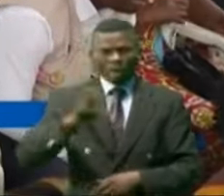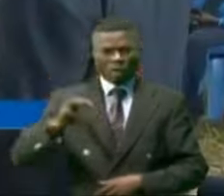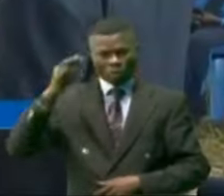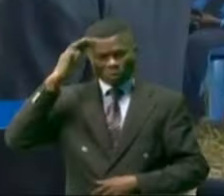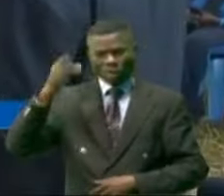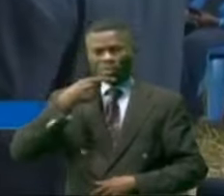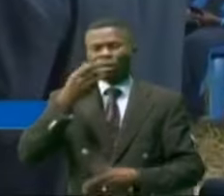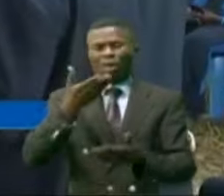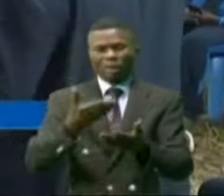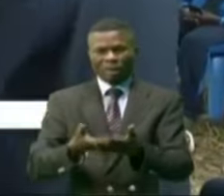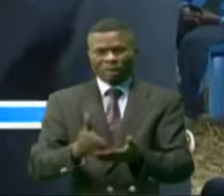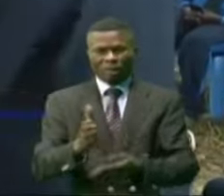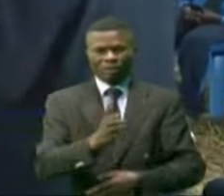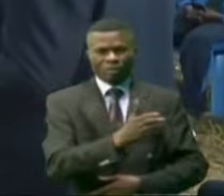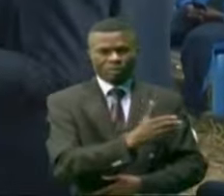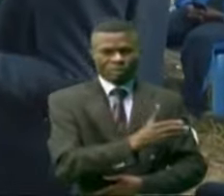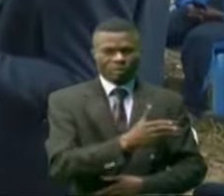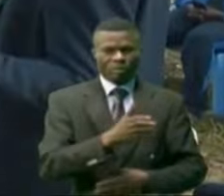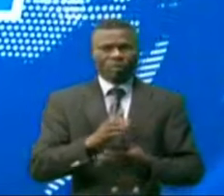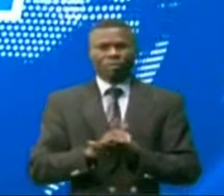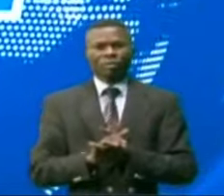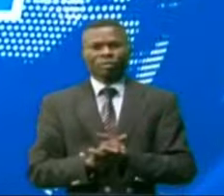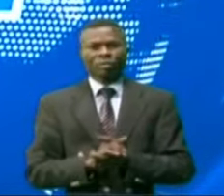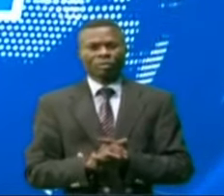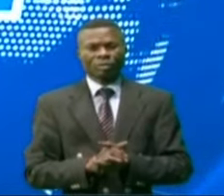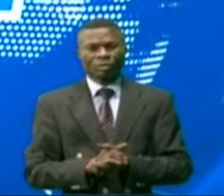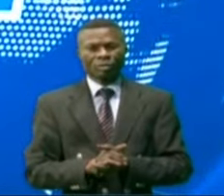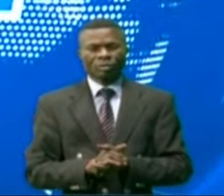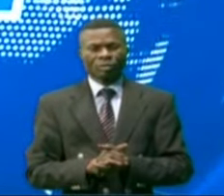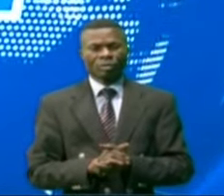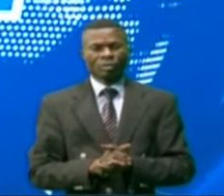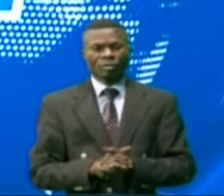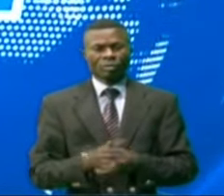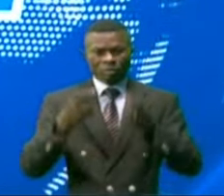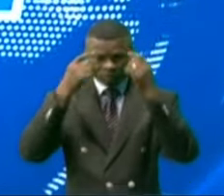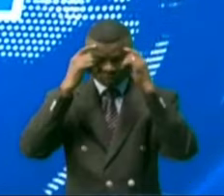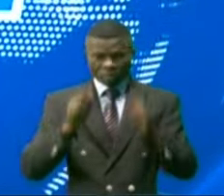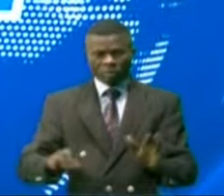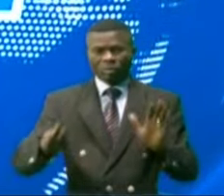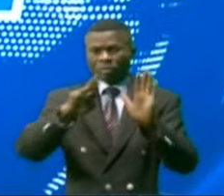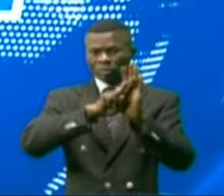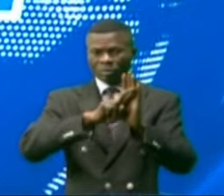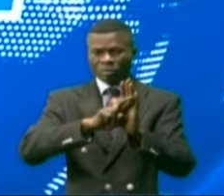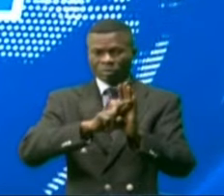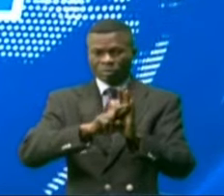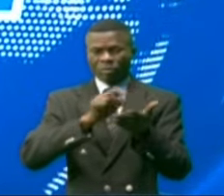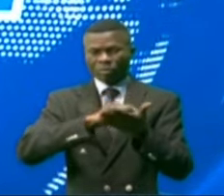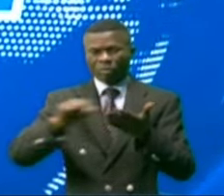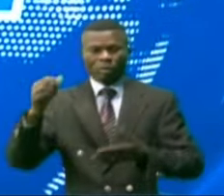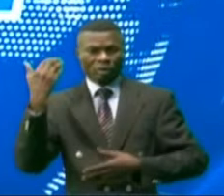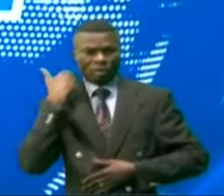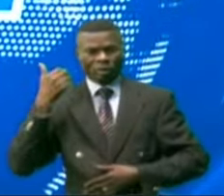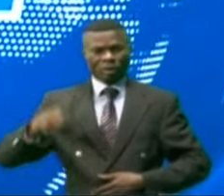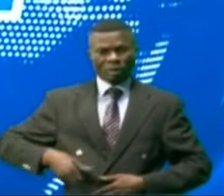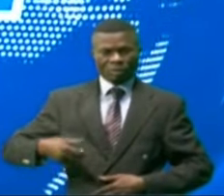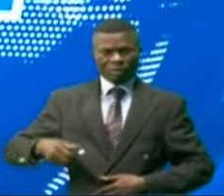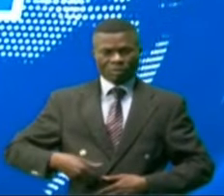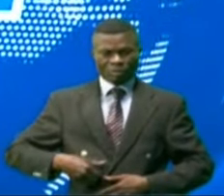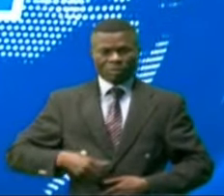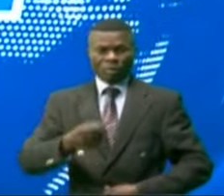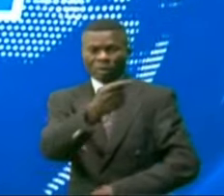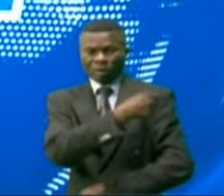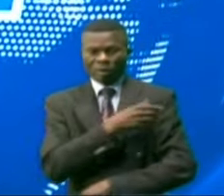été abordés dans les échanges. De mesures de riposte pour enrayer l'épidémie au-delà du vaccin,